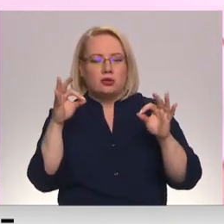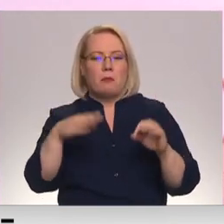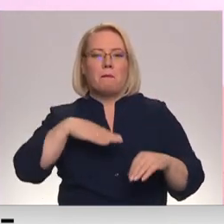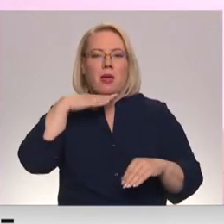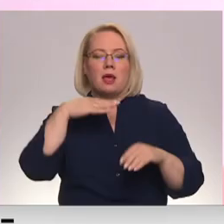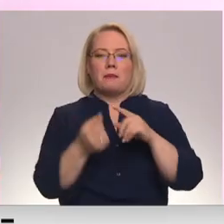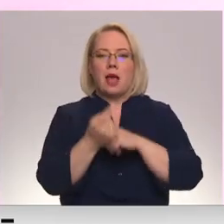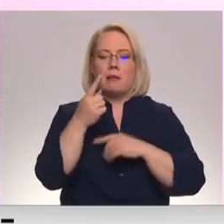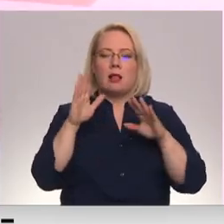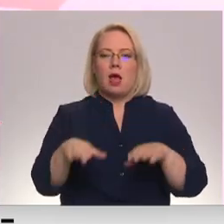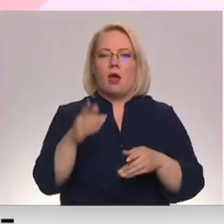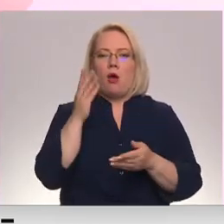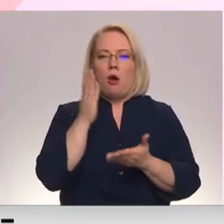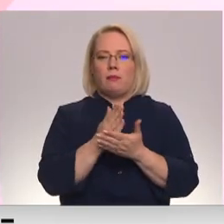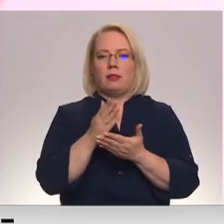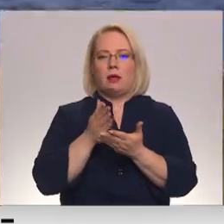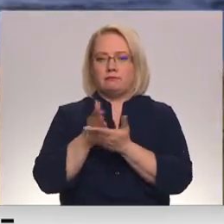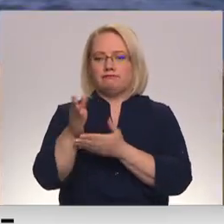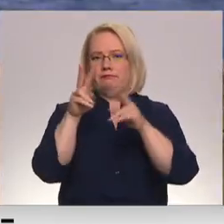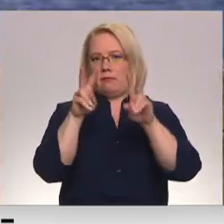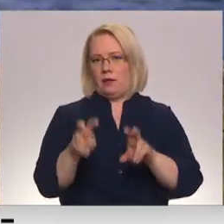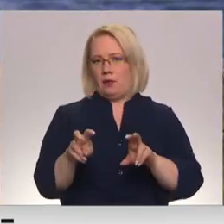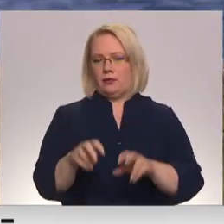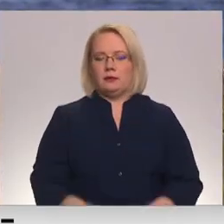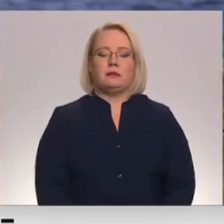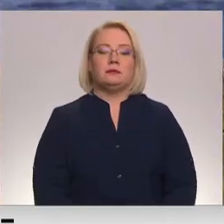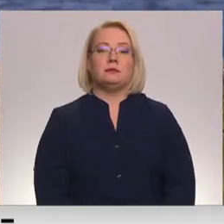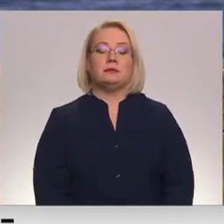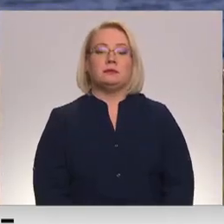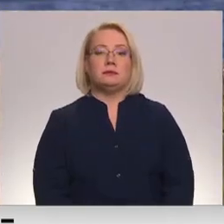iemesls, lai veiktu pārbaudi. Dāvids Frēdenfelds, Olafs Peršavits, Latvijas televīzija.